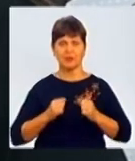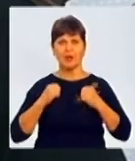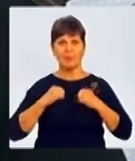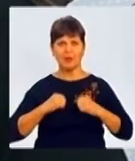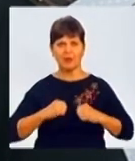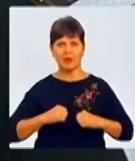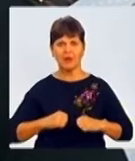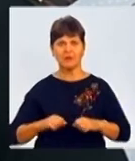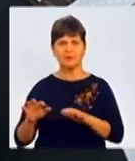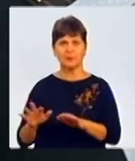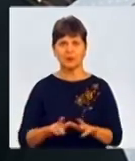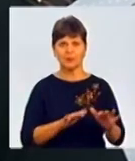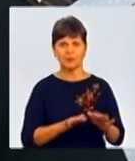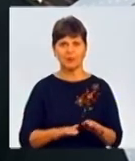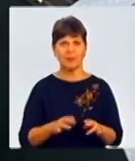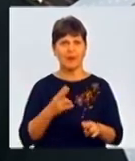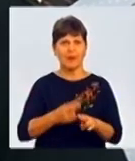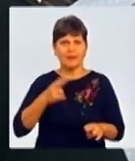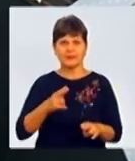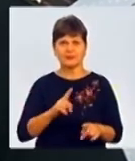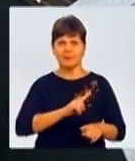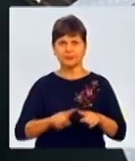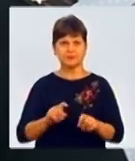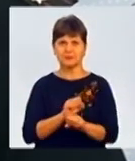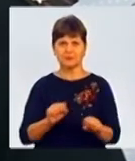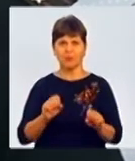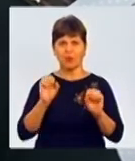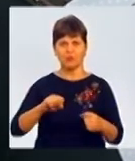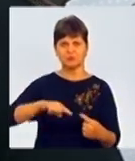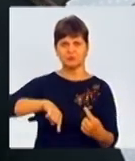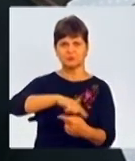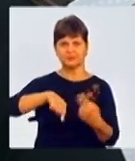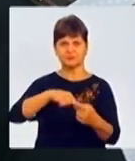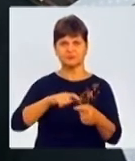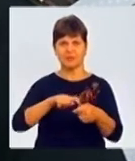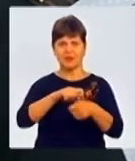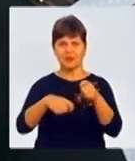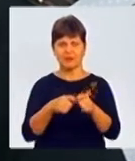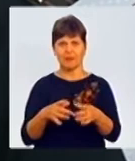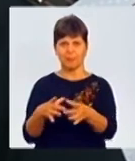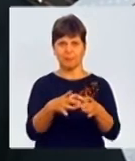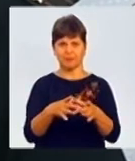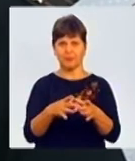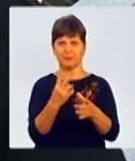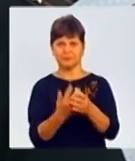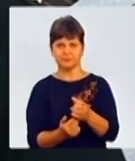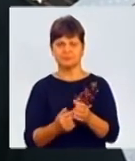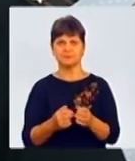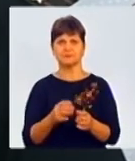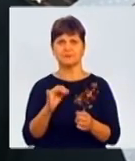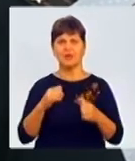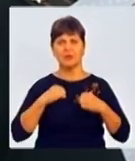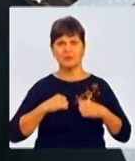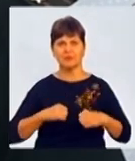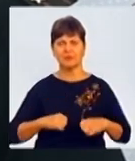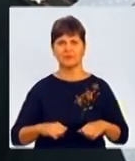якому разі не різкими, тому що може утворитися петля із рослин. Плавними рухами випливати в той